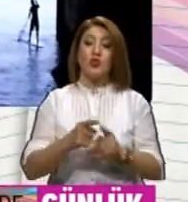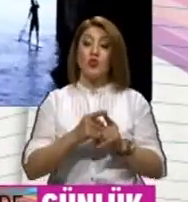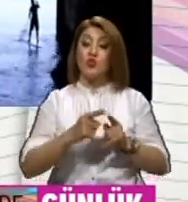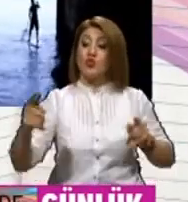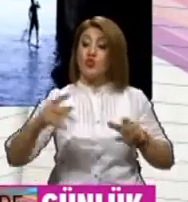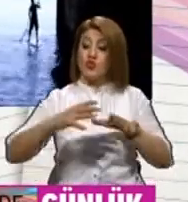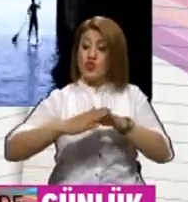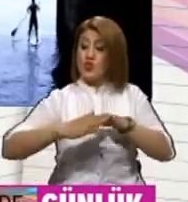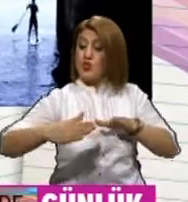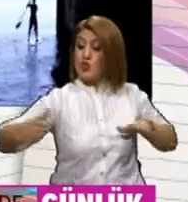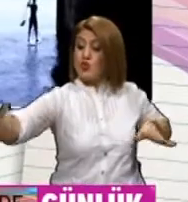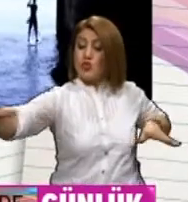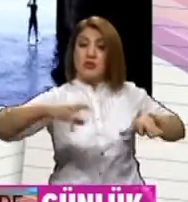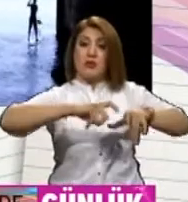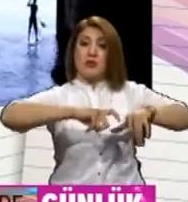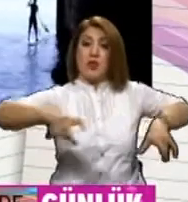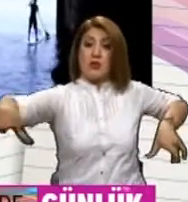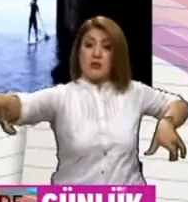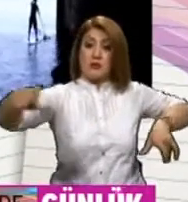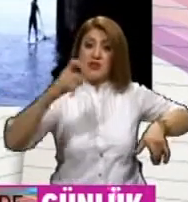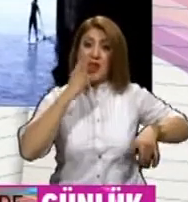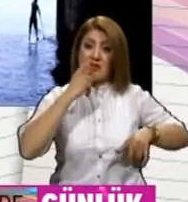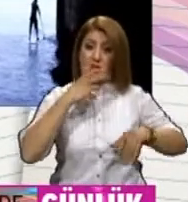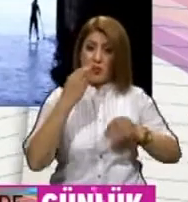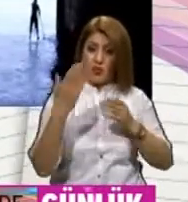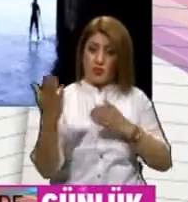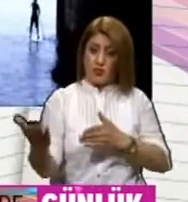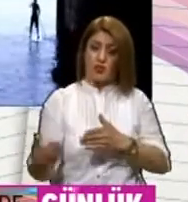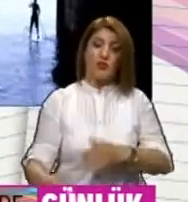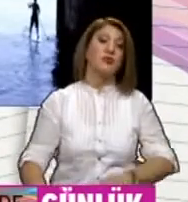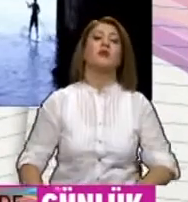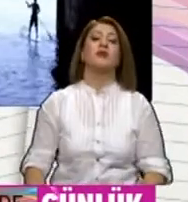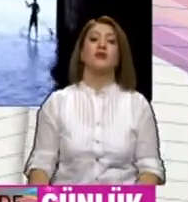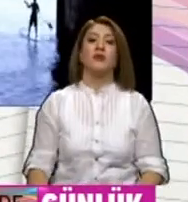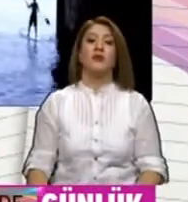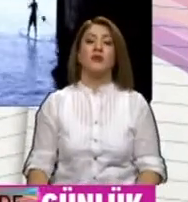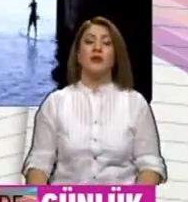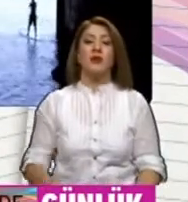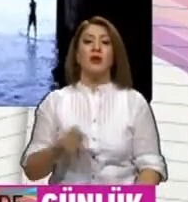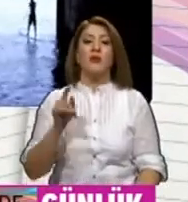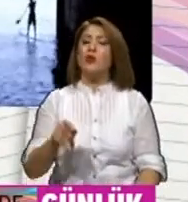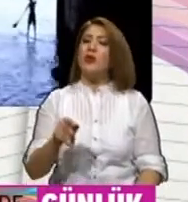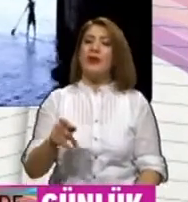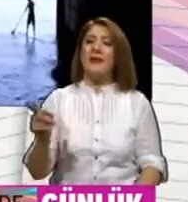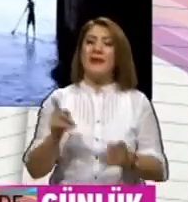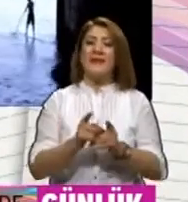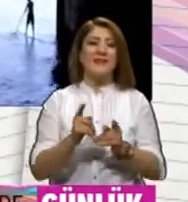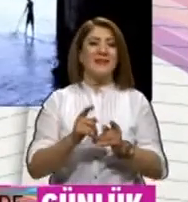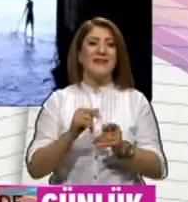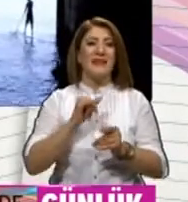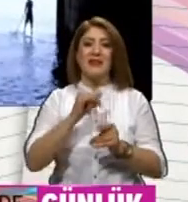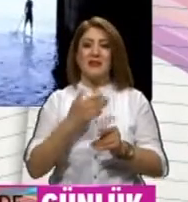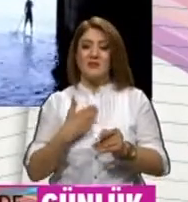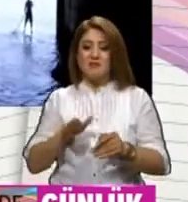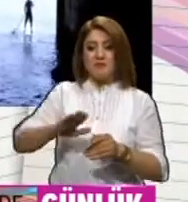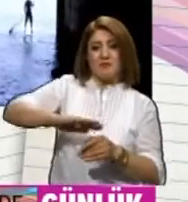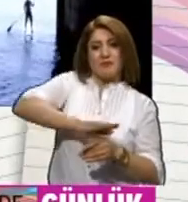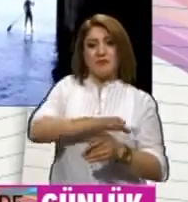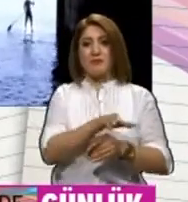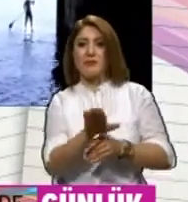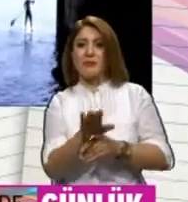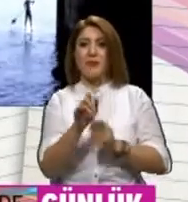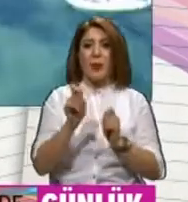tahtaya ihtiyacınız var. Ondan kasıt küçük dalgaları daha kolay yakalayabilirsiniz. Anladım. Ha, manevra yapmak